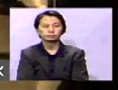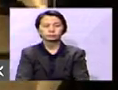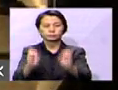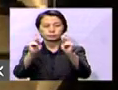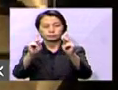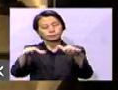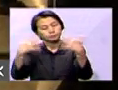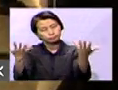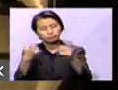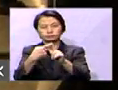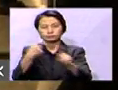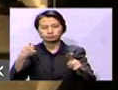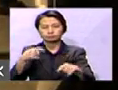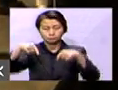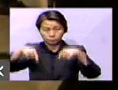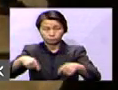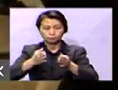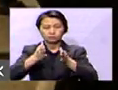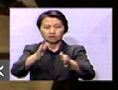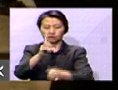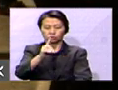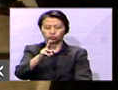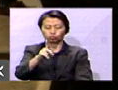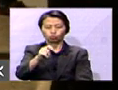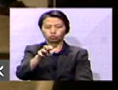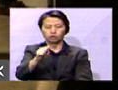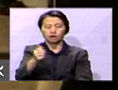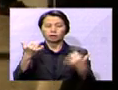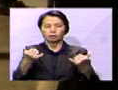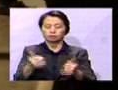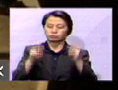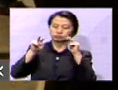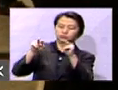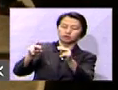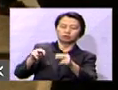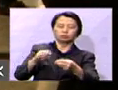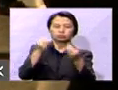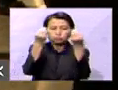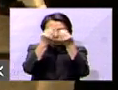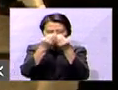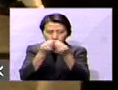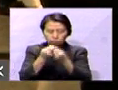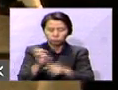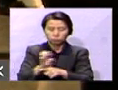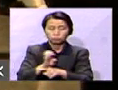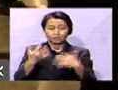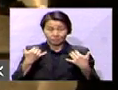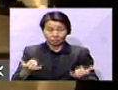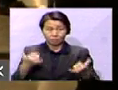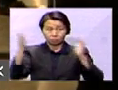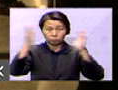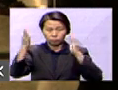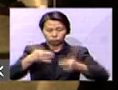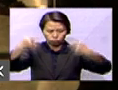Baiklah, sekian dari MyTech Jalan Duta. Sebelum berpisah, kita saksikan dahulu kedudukan pingat terkini negara-negara